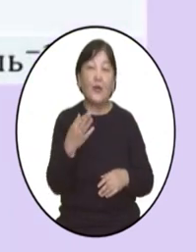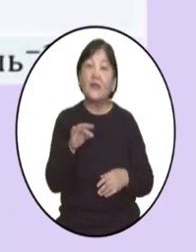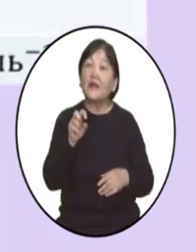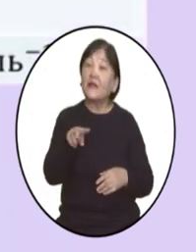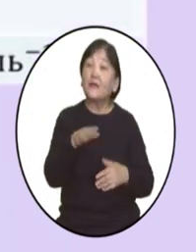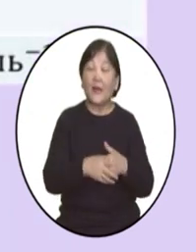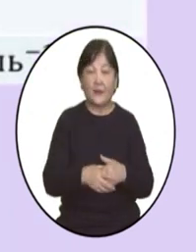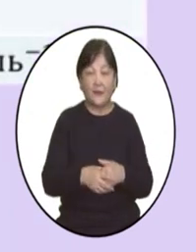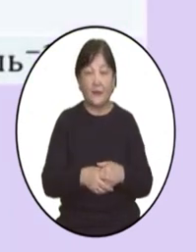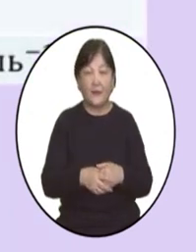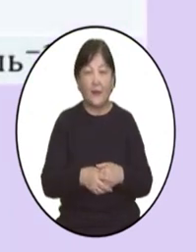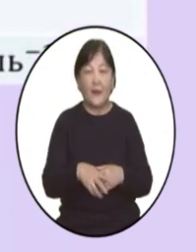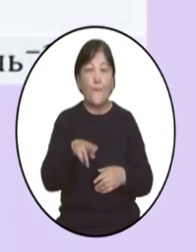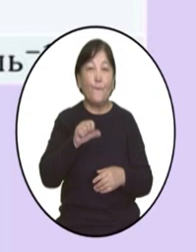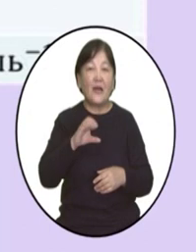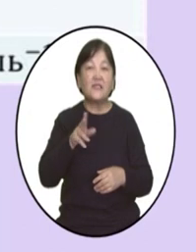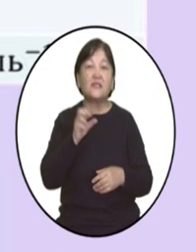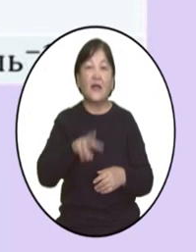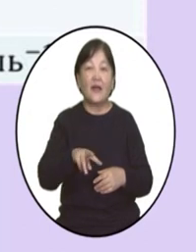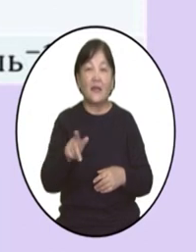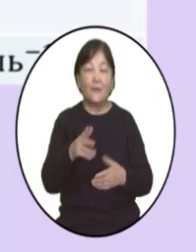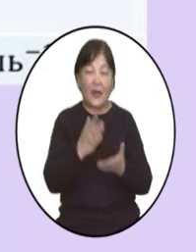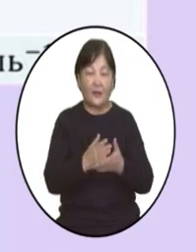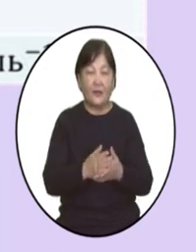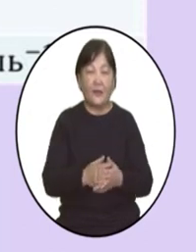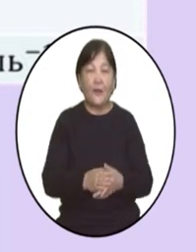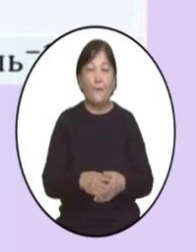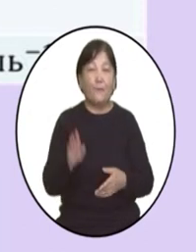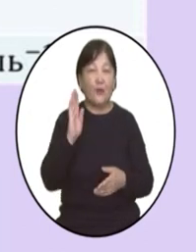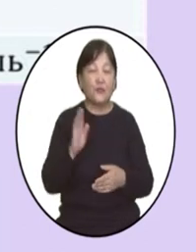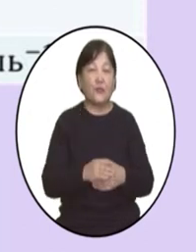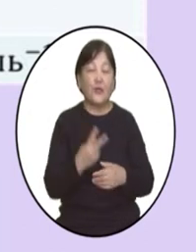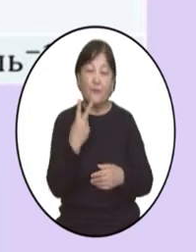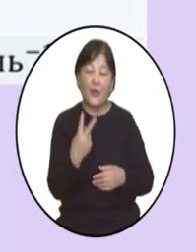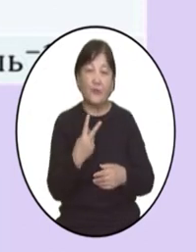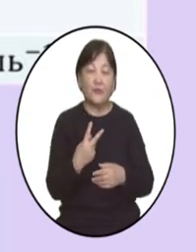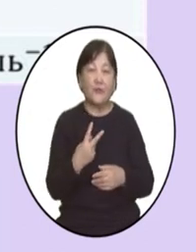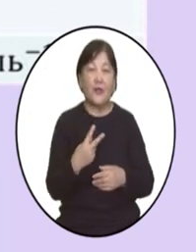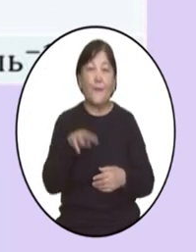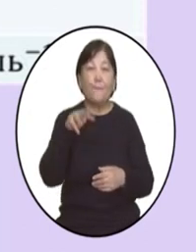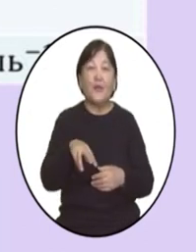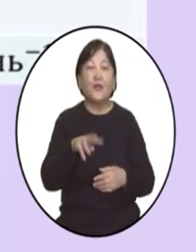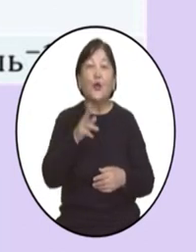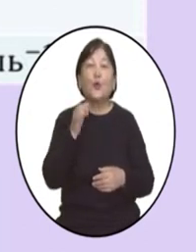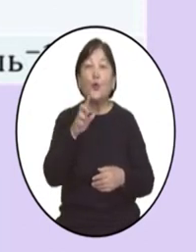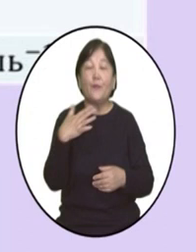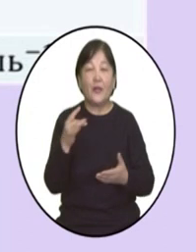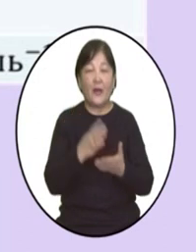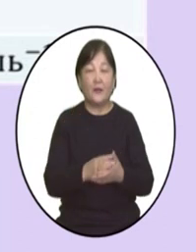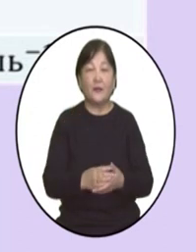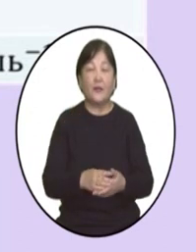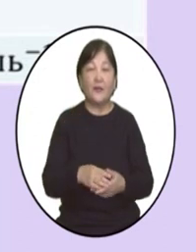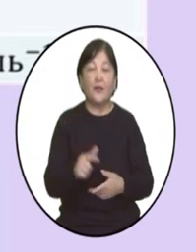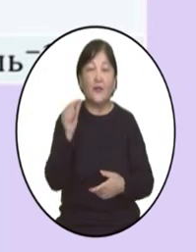нь, даралтын нэгж нь Паскал ахна. B үсгээр эзлэхүүнийг илэрхийлж байна. Нэгж нь метр кубээр илэрхийлэгдэх нь. T үсгээр